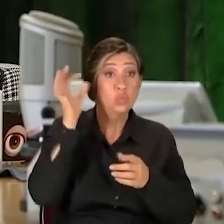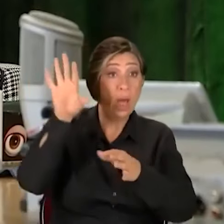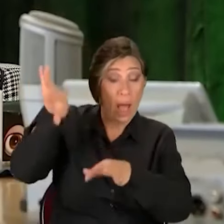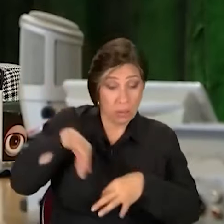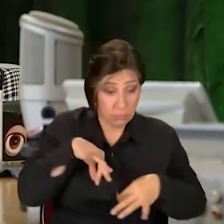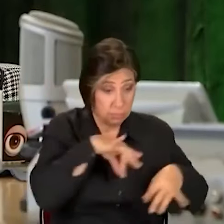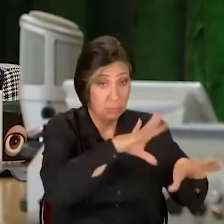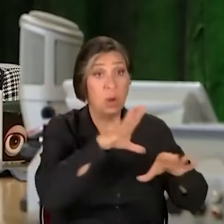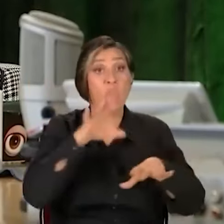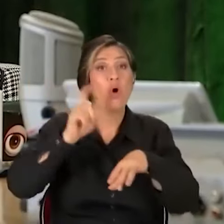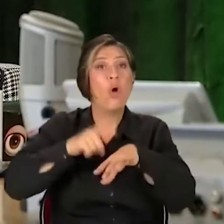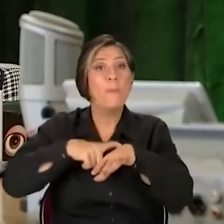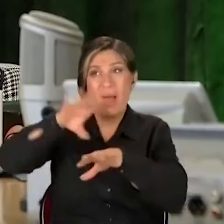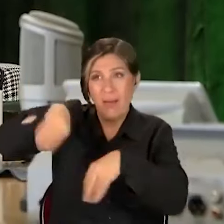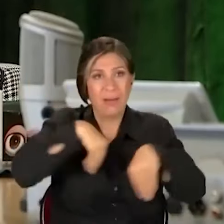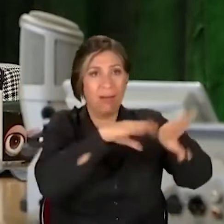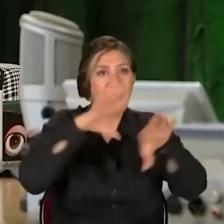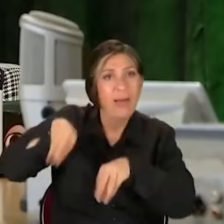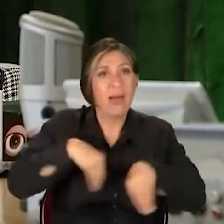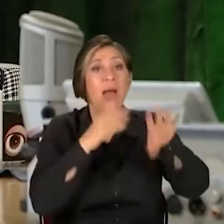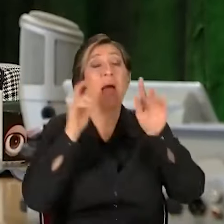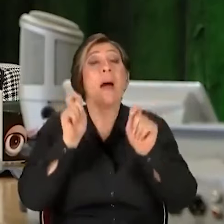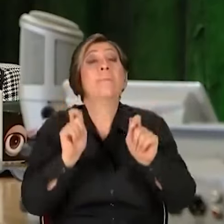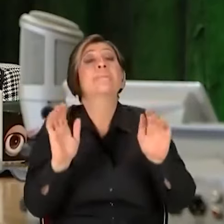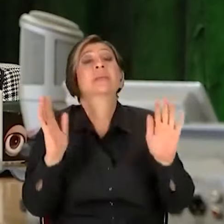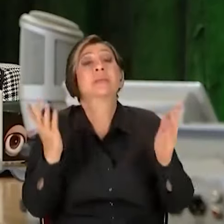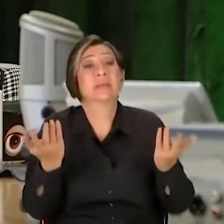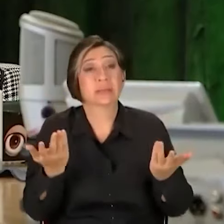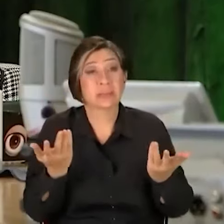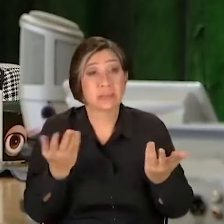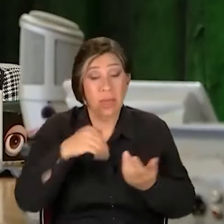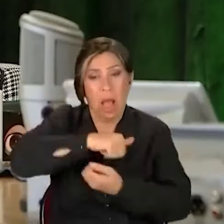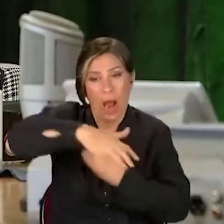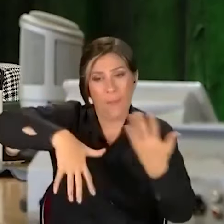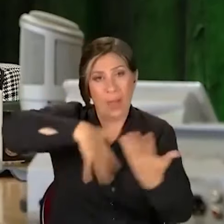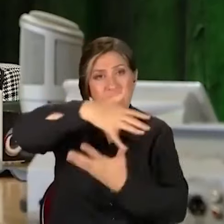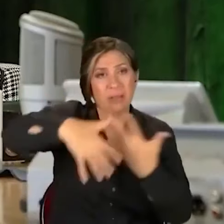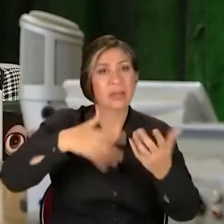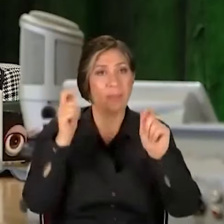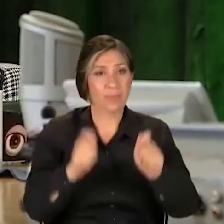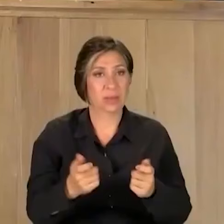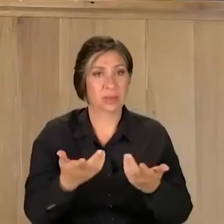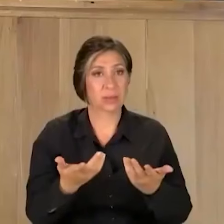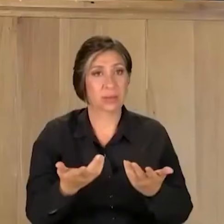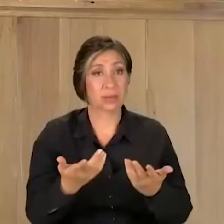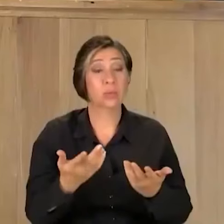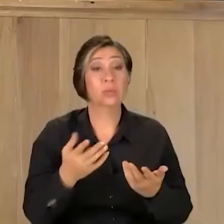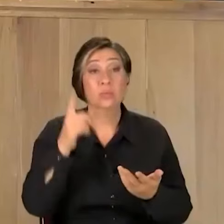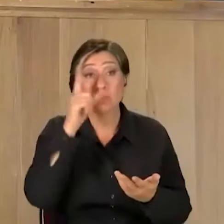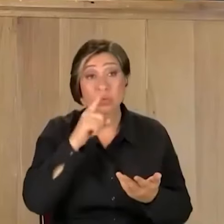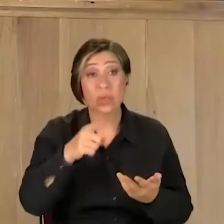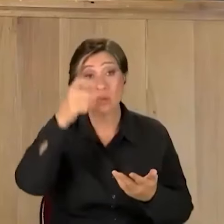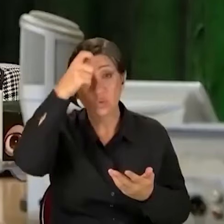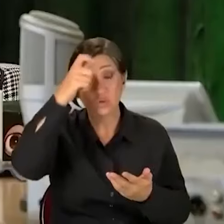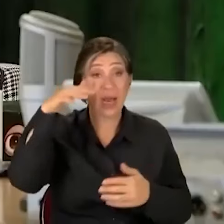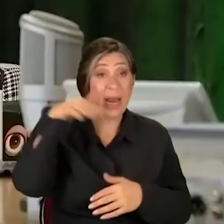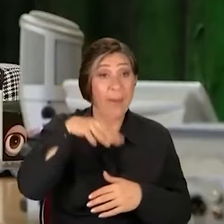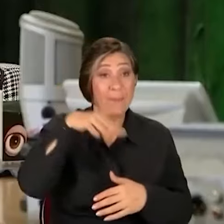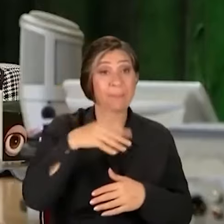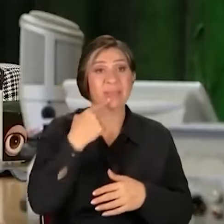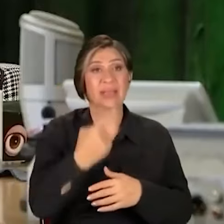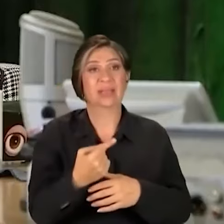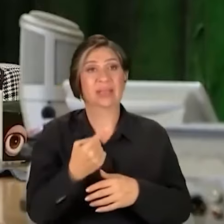şeyi değiştirip hani kendi kültürümüzdeki sorunlarla harmanlayıp bir müzik ürettik. Dolayısıyla o yüzden Türkçe rap dedik